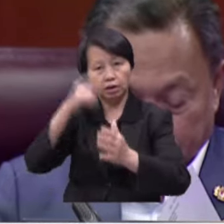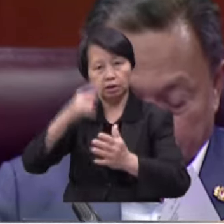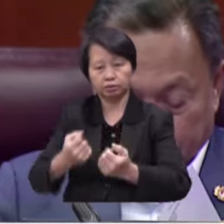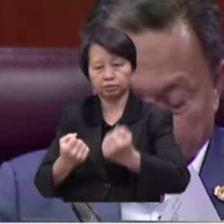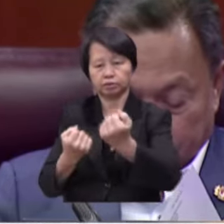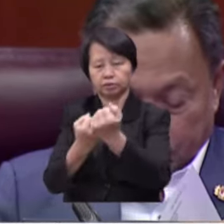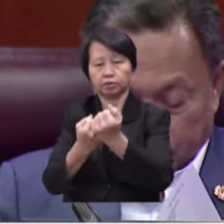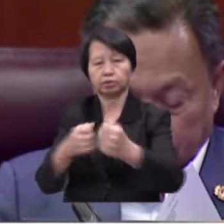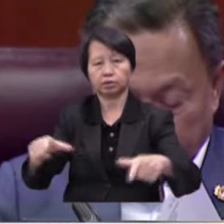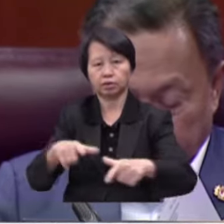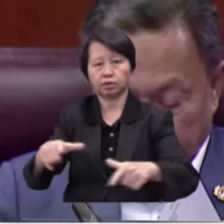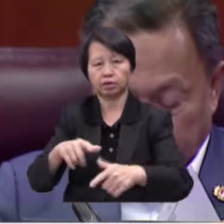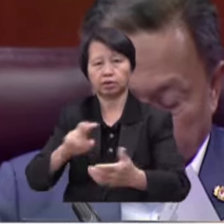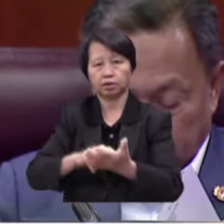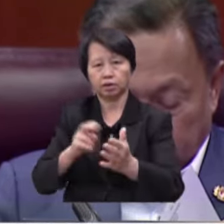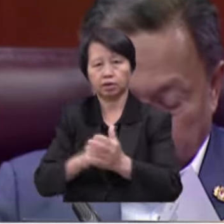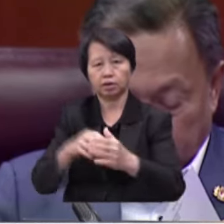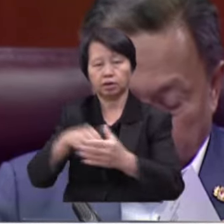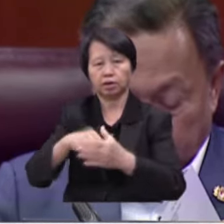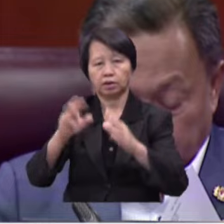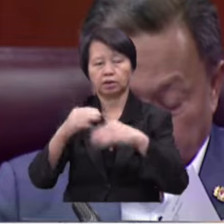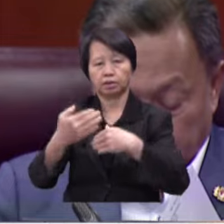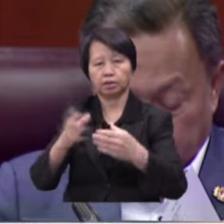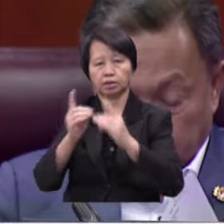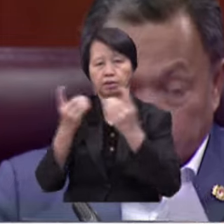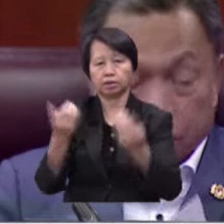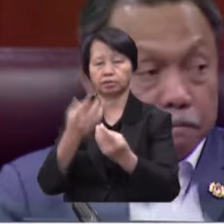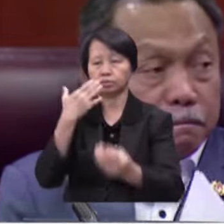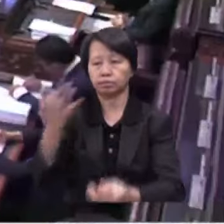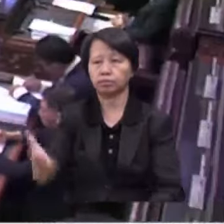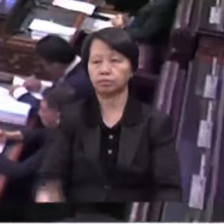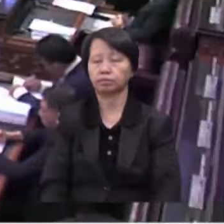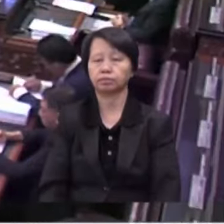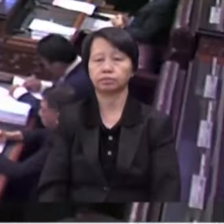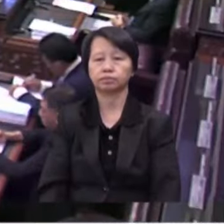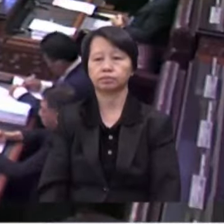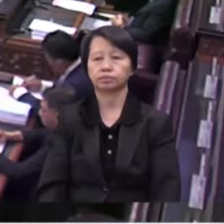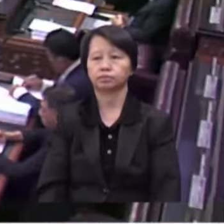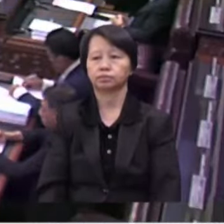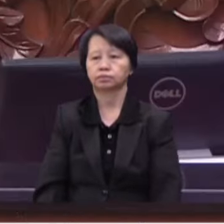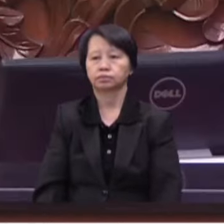menyokong pelaksanaan pencak silam bilik Dajjal sekian terima kasih